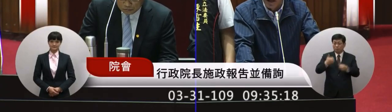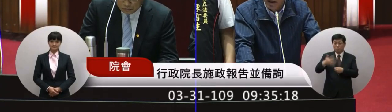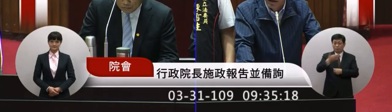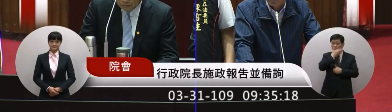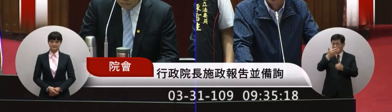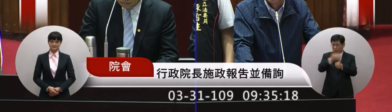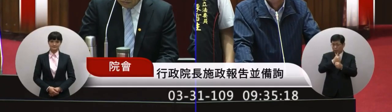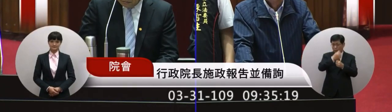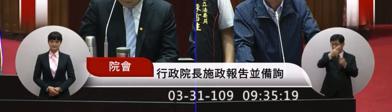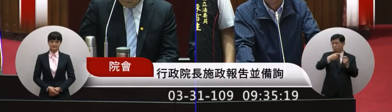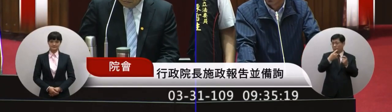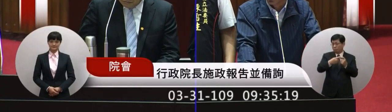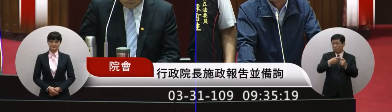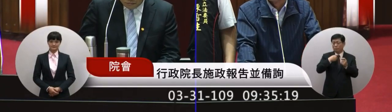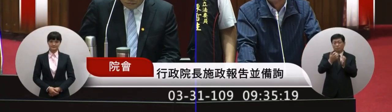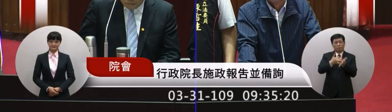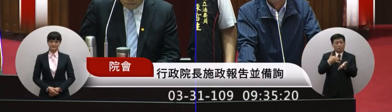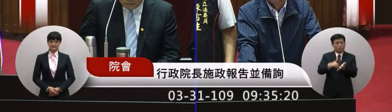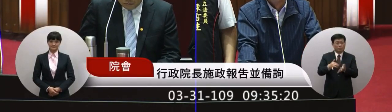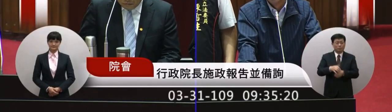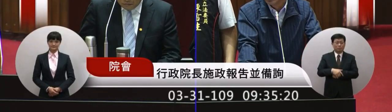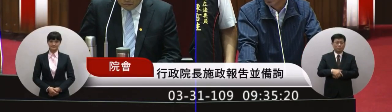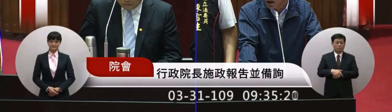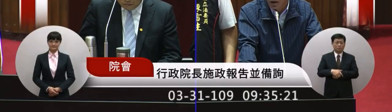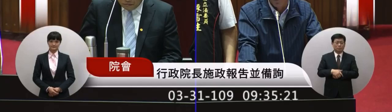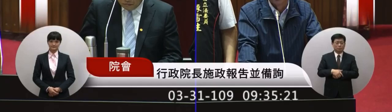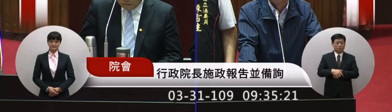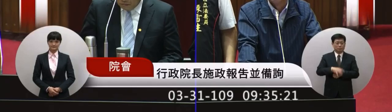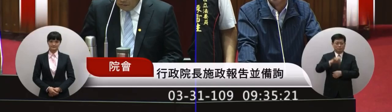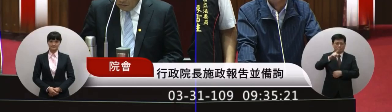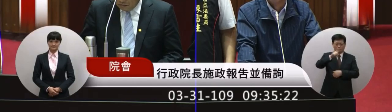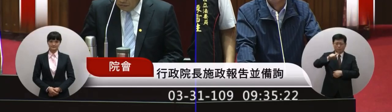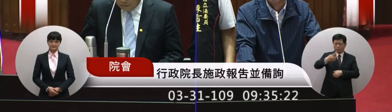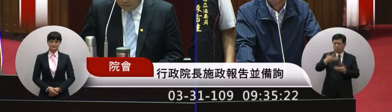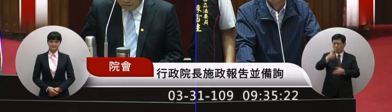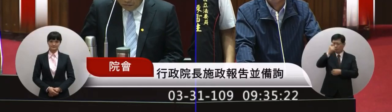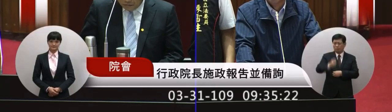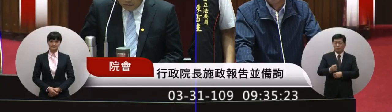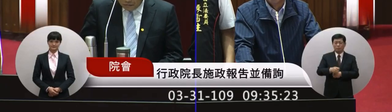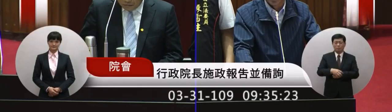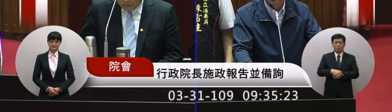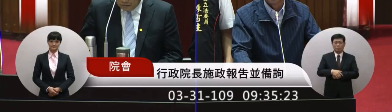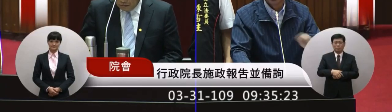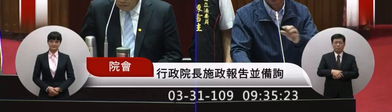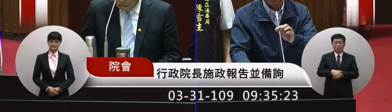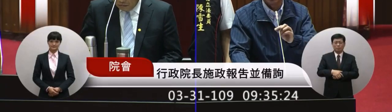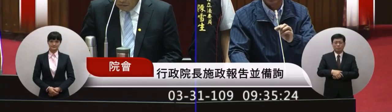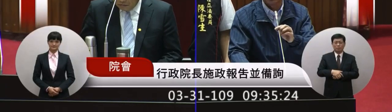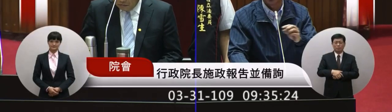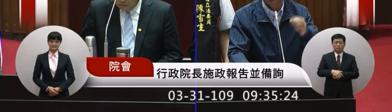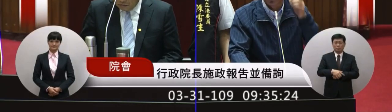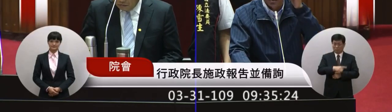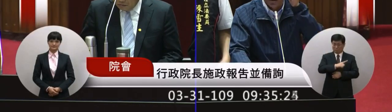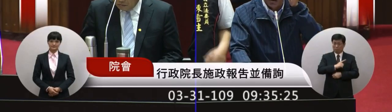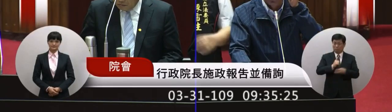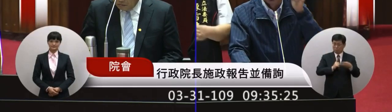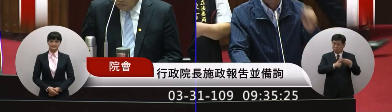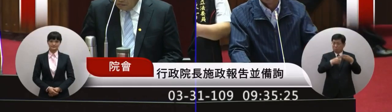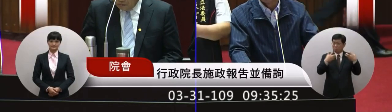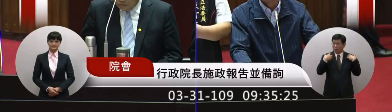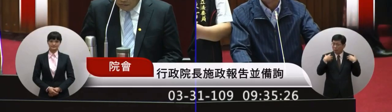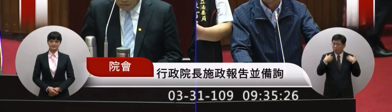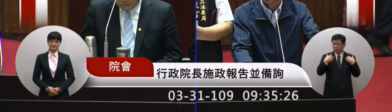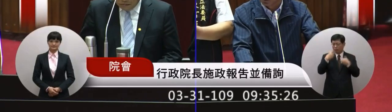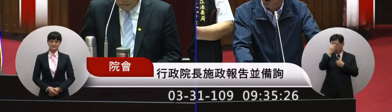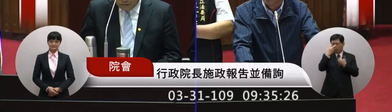署每一年的预算1100多亿啊， 那因为它最主要